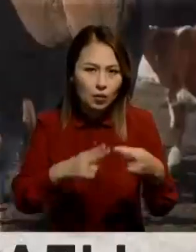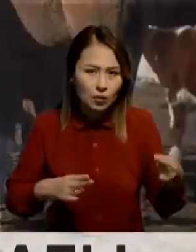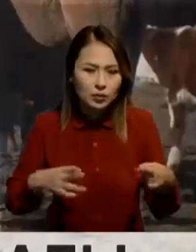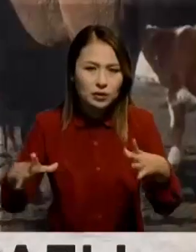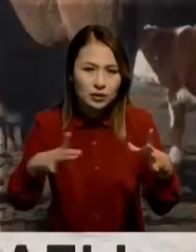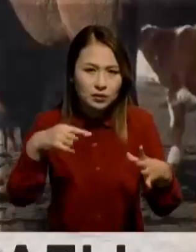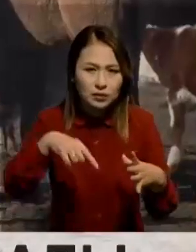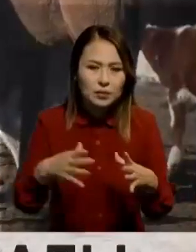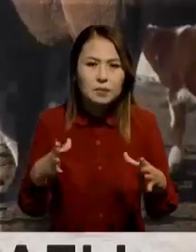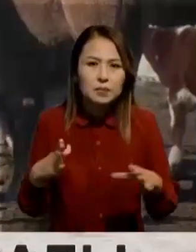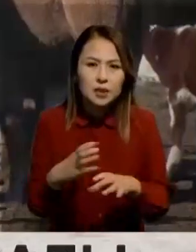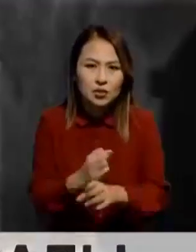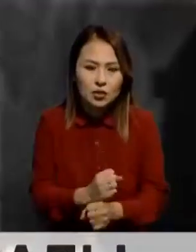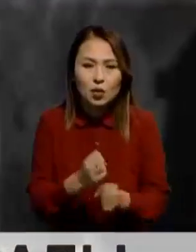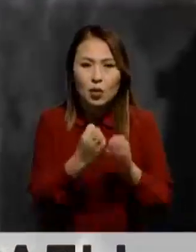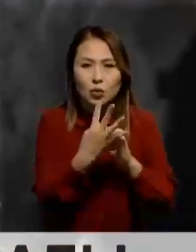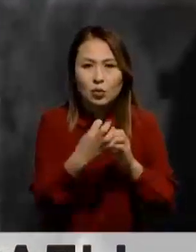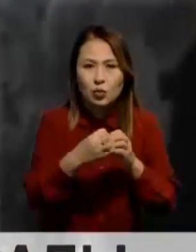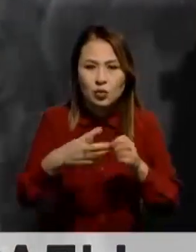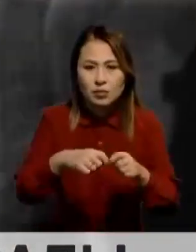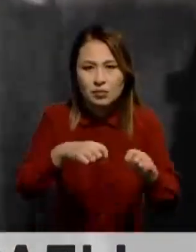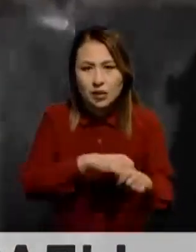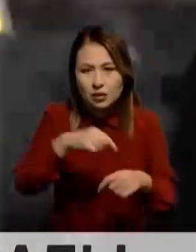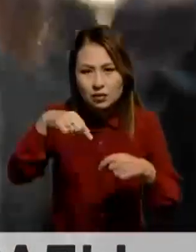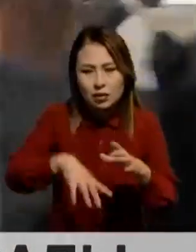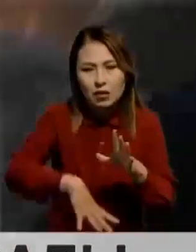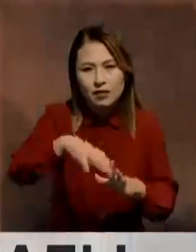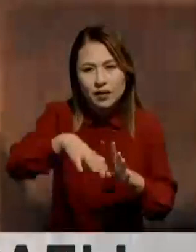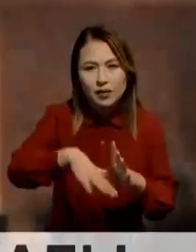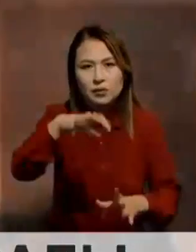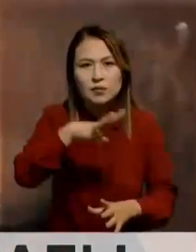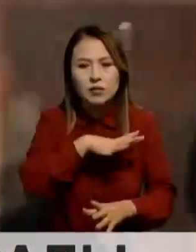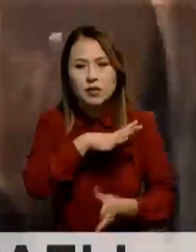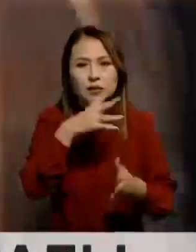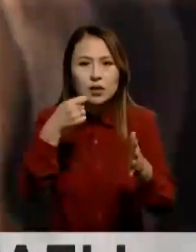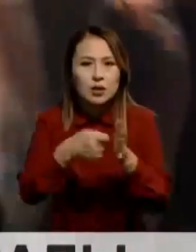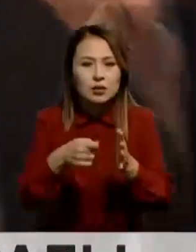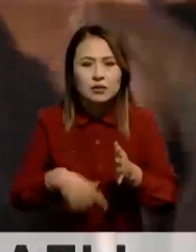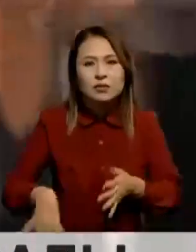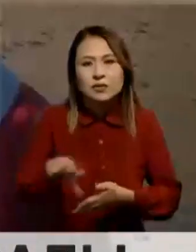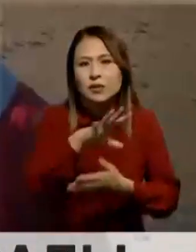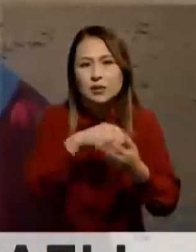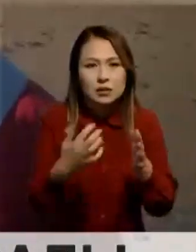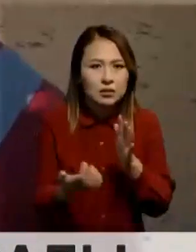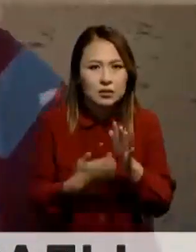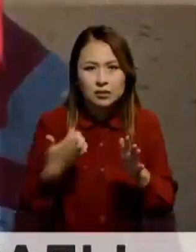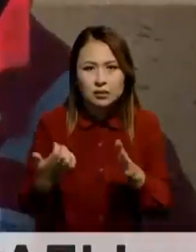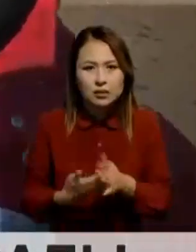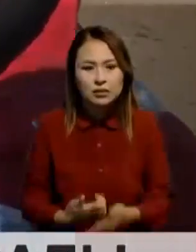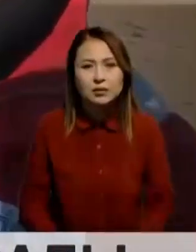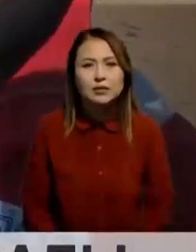su közü tartılıp barat. 14-15 metre terelikte motor arkalı tartılgan tirşilikleri tört türktün barlığına jetpeydi. 120